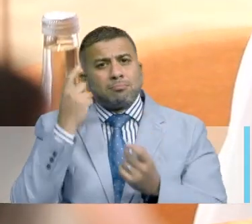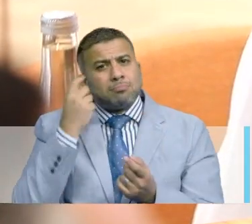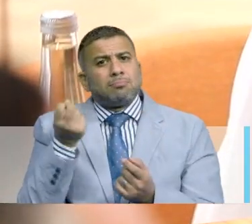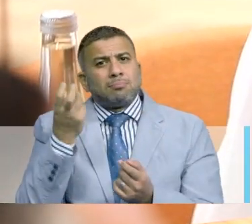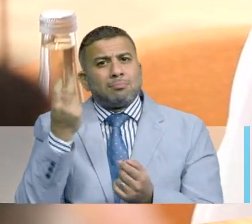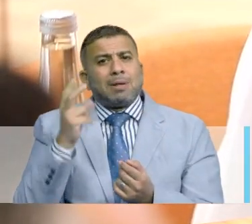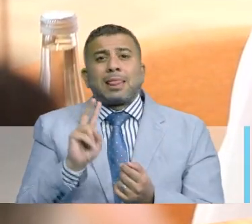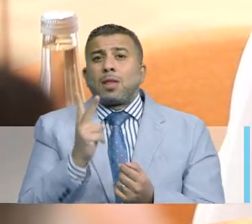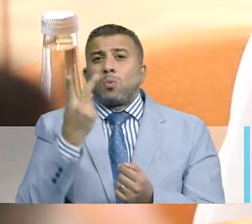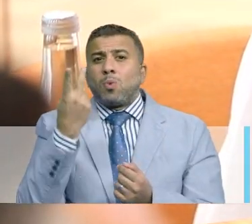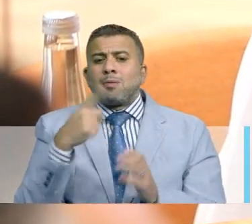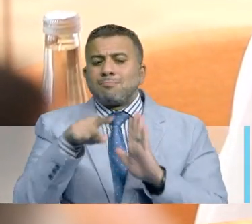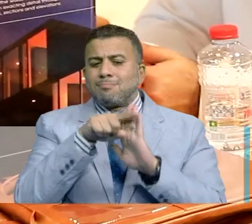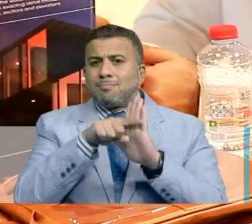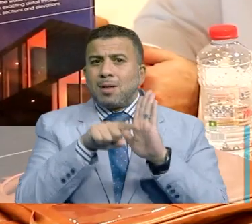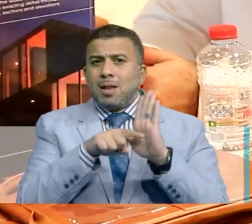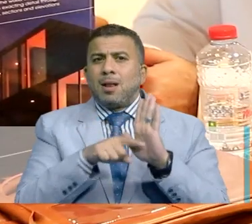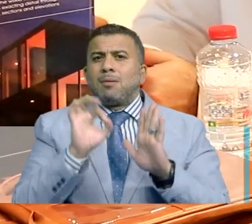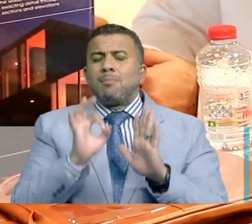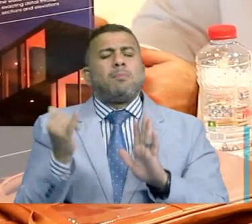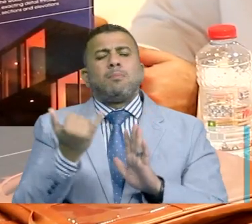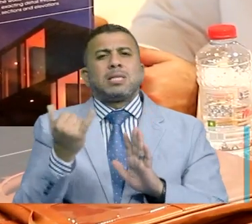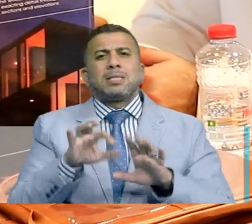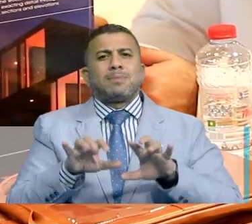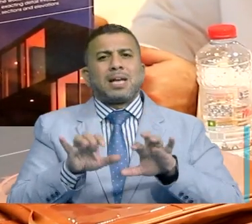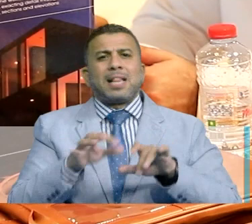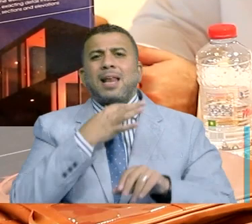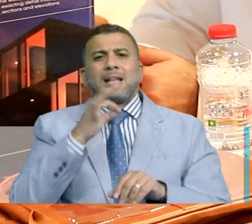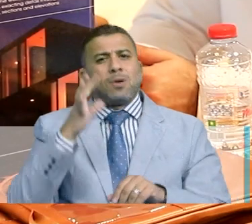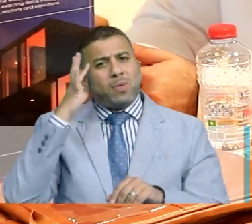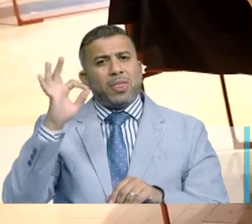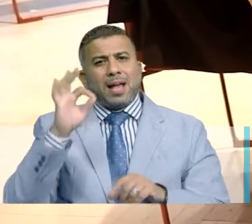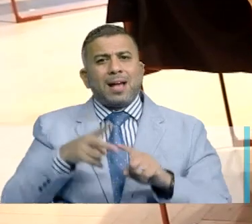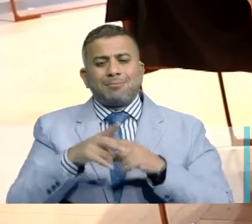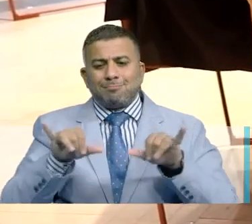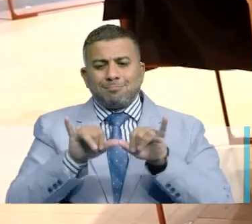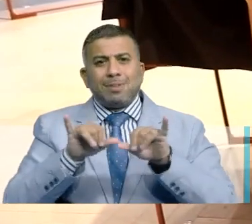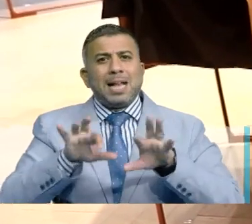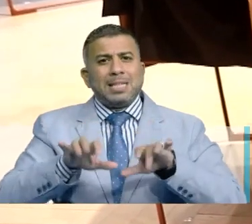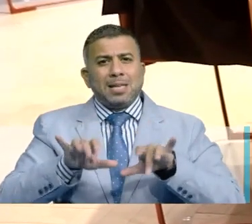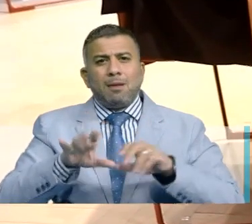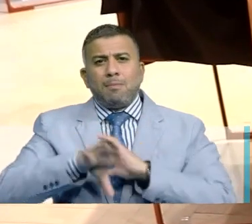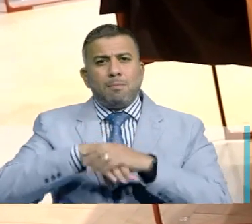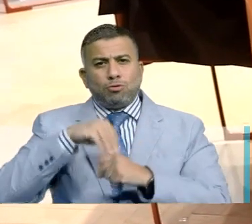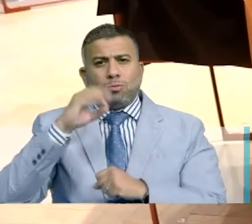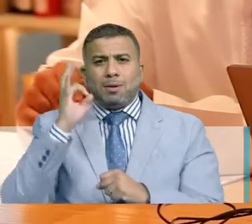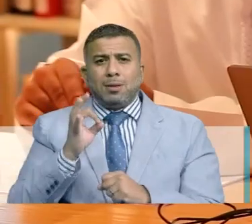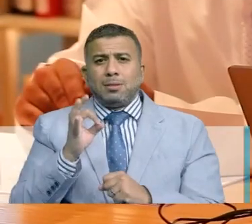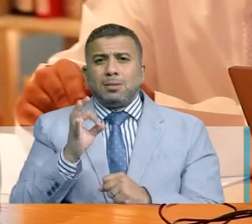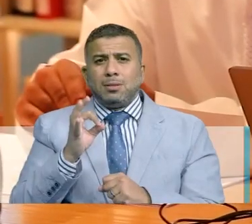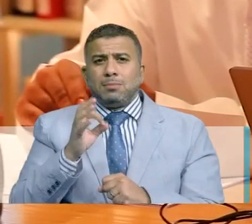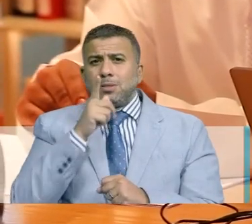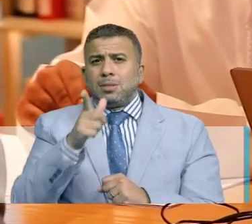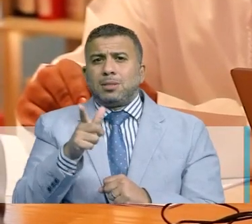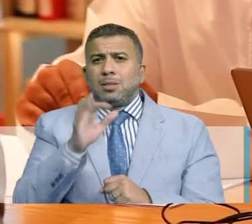تطويريه لهذه المحور من اهمها استخدامه تقنيات الحديثه وذكاء الاصطناعي في اداره المشاريع